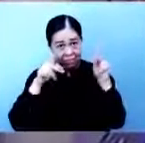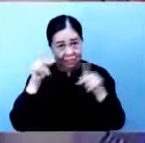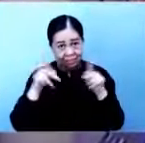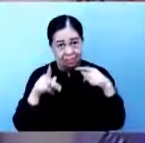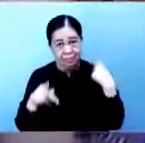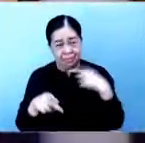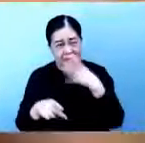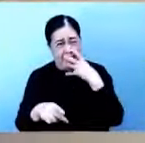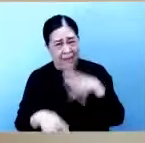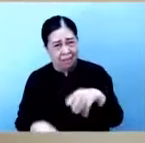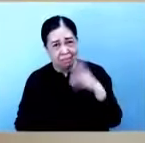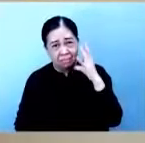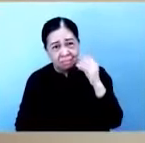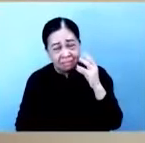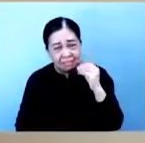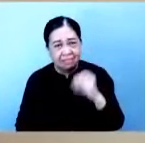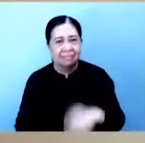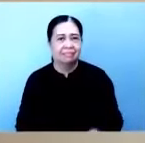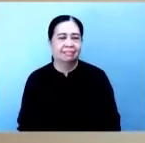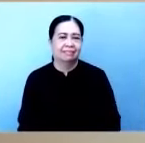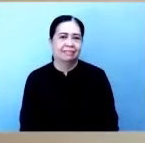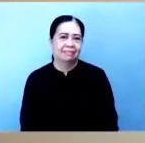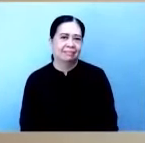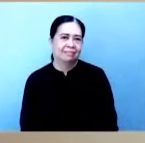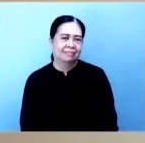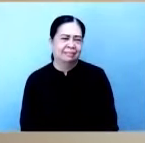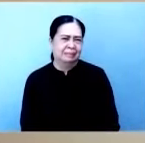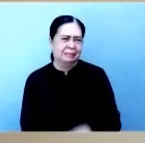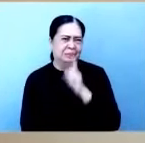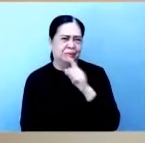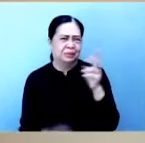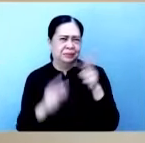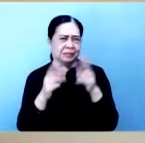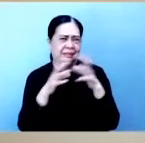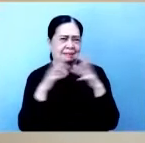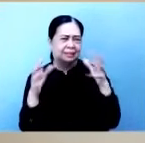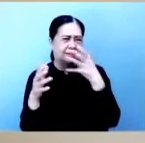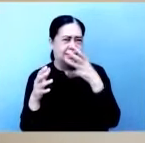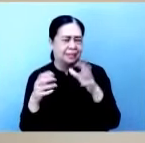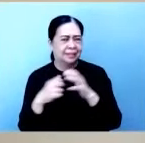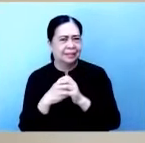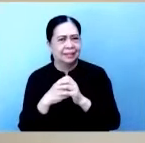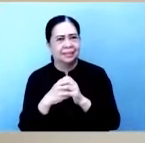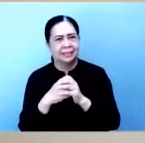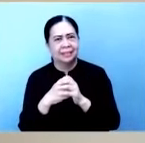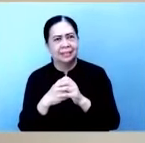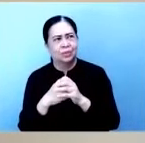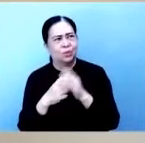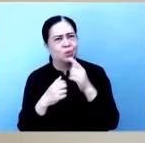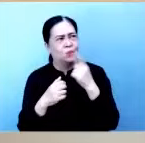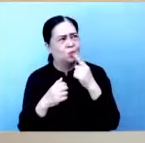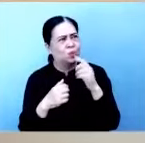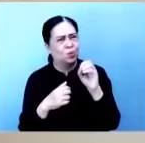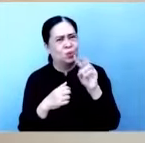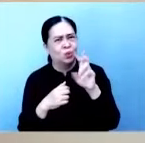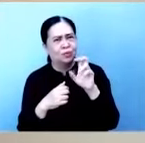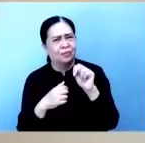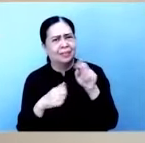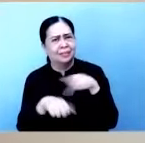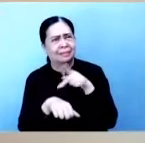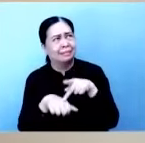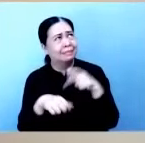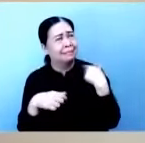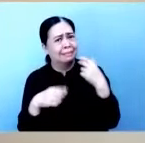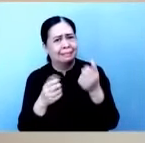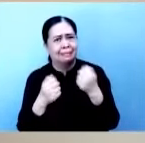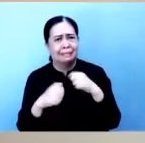na init? Ay, sobrang init na naman. Sino kayang nagbukas ng oven dito sa Pilipinas? Hindi na